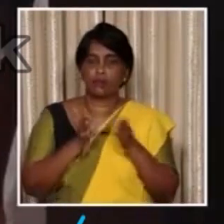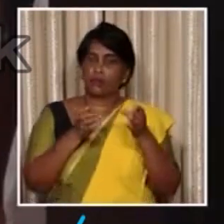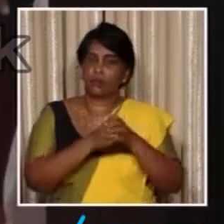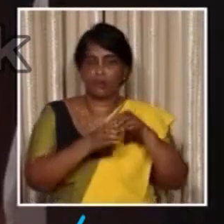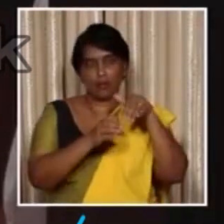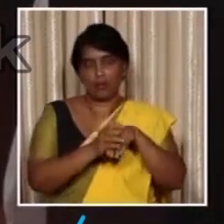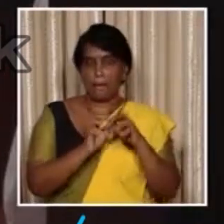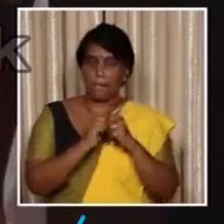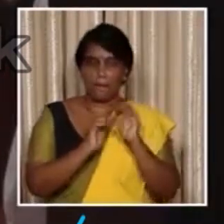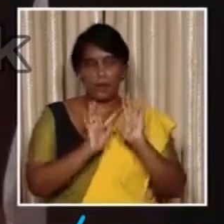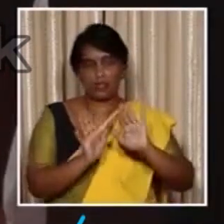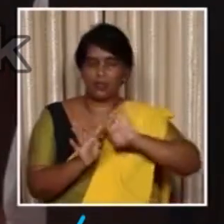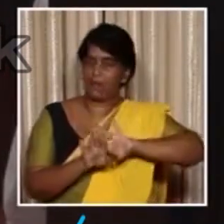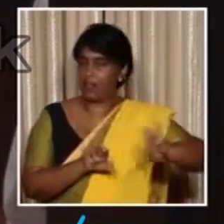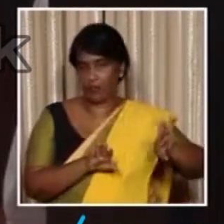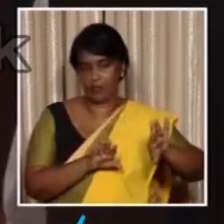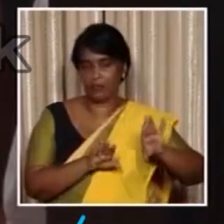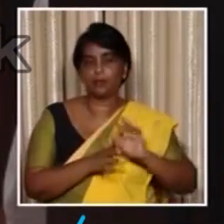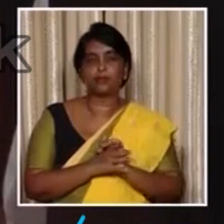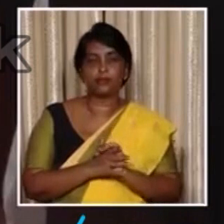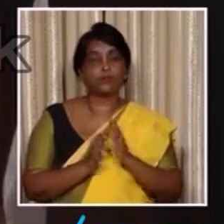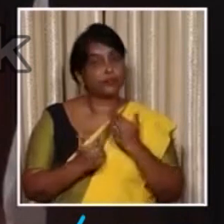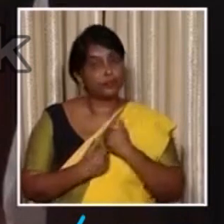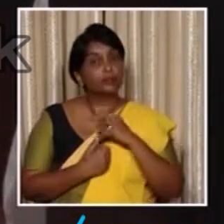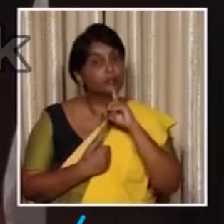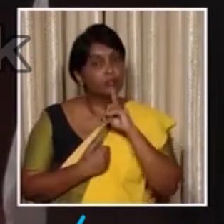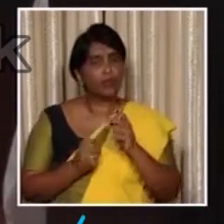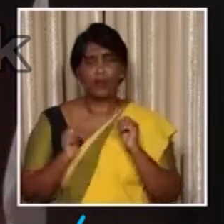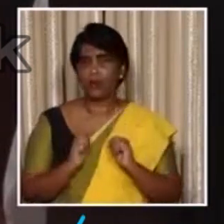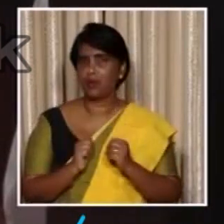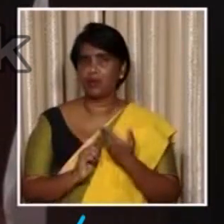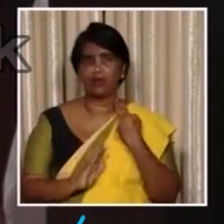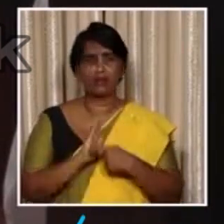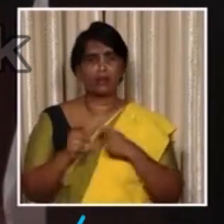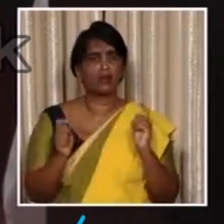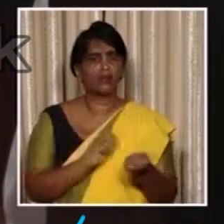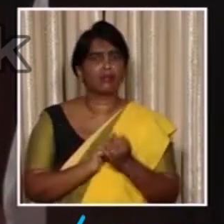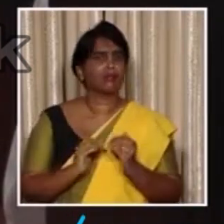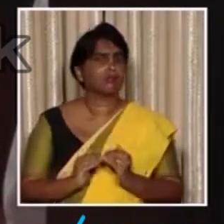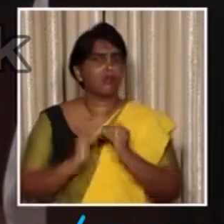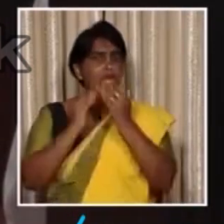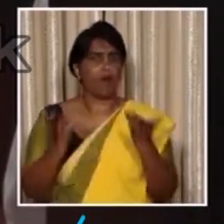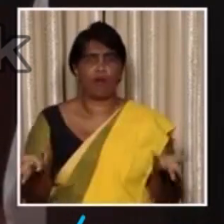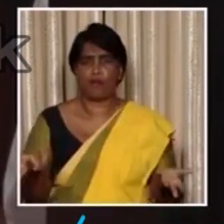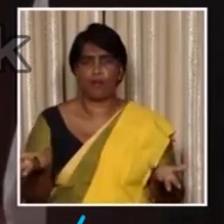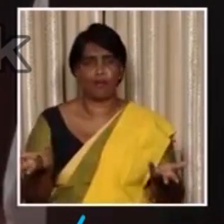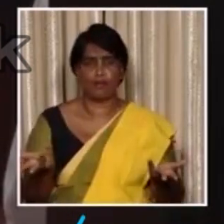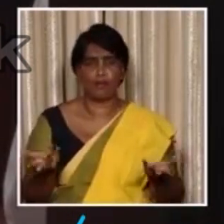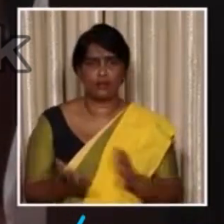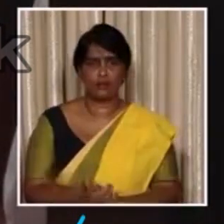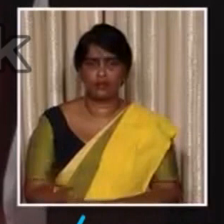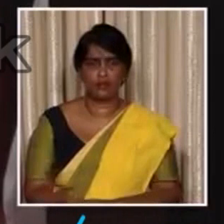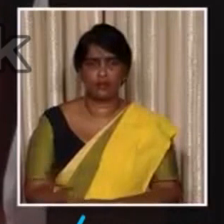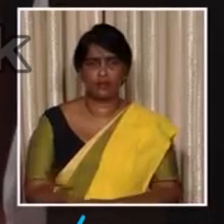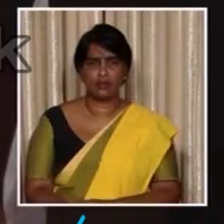පිළිබඳව ප්‍රශ්න ඇති. ඒක වෙනම කතන්දරයක්. මං අහන්නේ මෙහෙම කොහොමද මේ ලංකාවේ ක්‍රිකට් ක්‍රීඩාව කොහොමද යන්නේ? විපක්ෂ නැහැ. මේ මේ